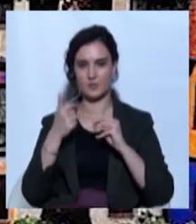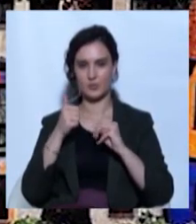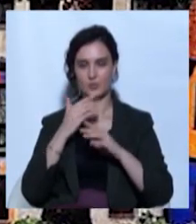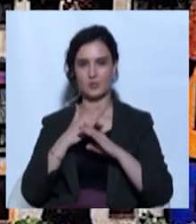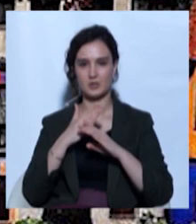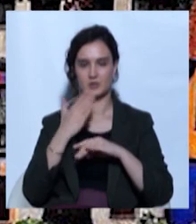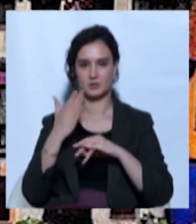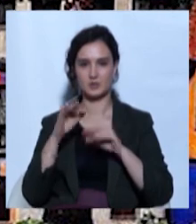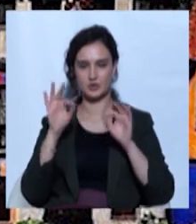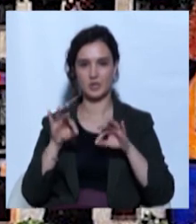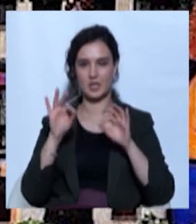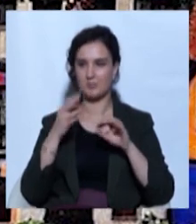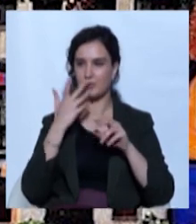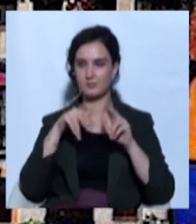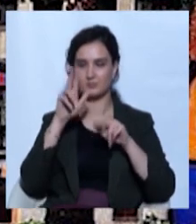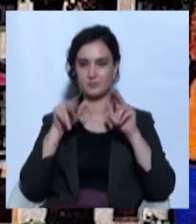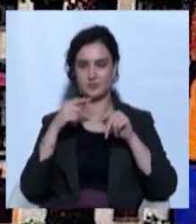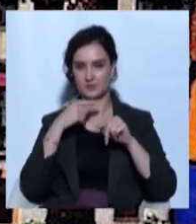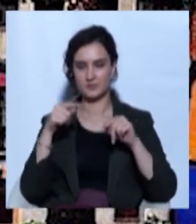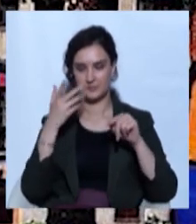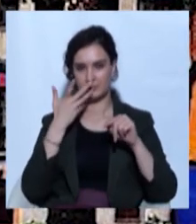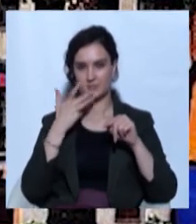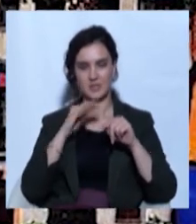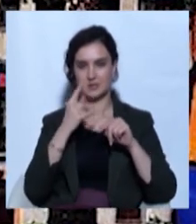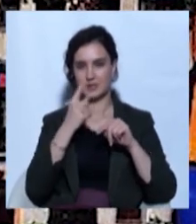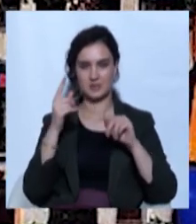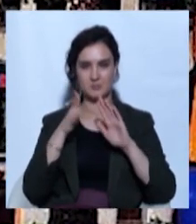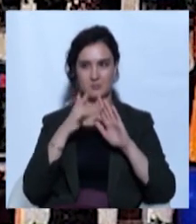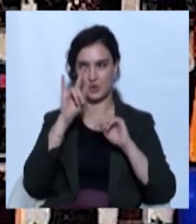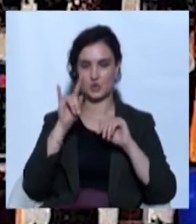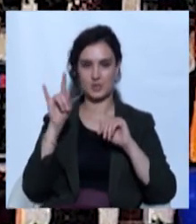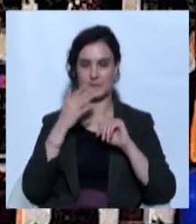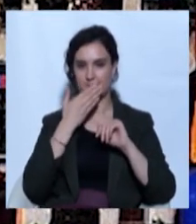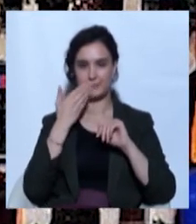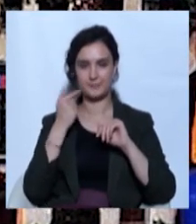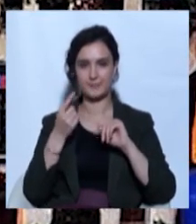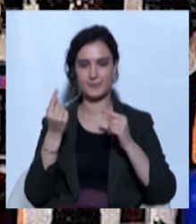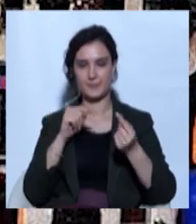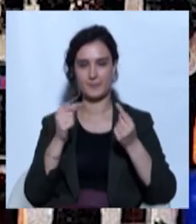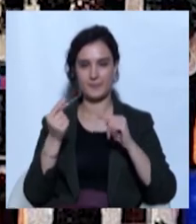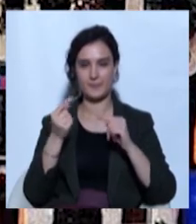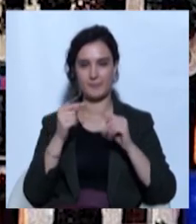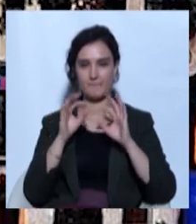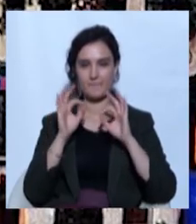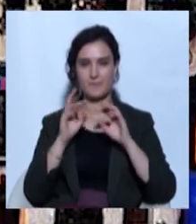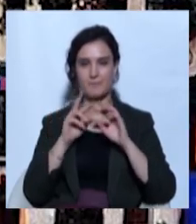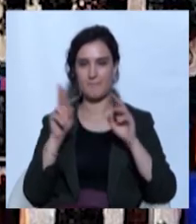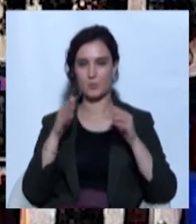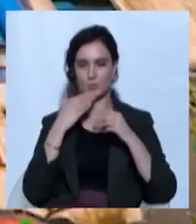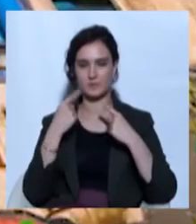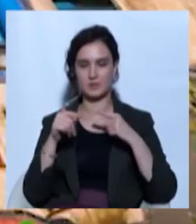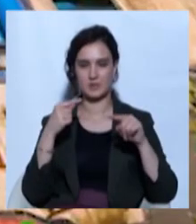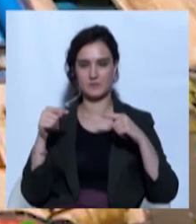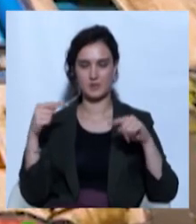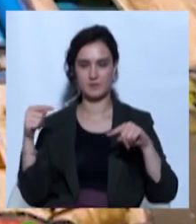არის შეღებილი სხვადასხვა ფრად, არც ერთი ფანჯარა არ არის ერთმან სტანდარტული, ყველა